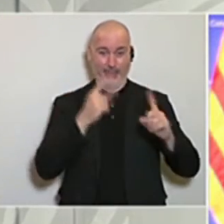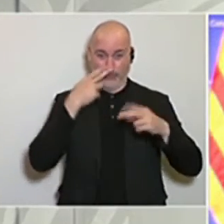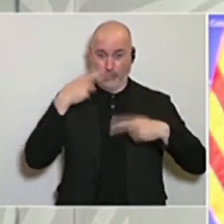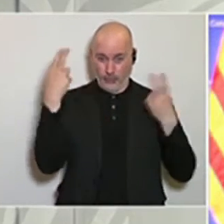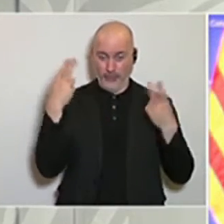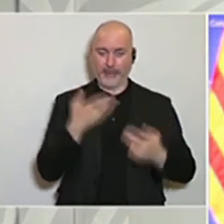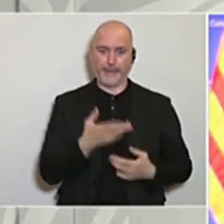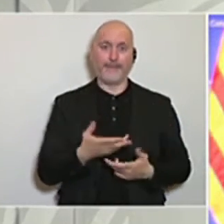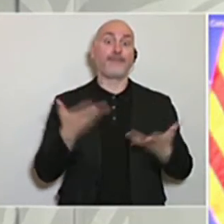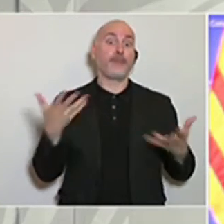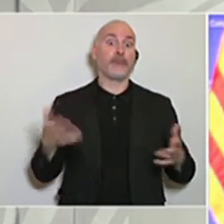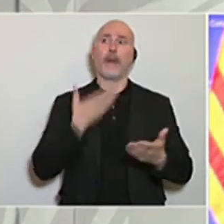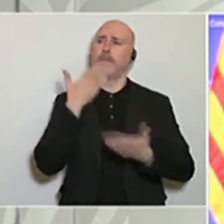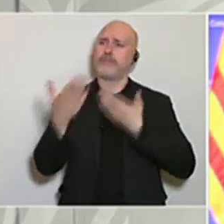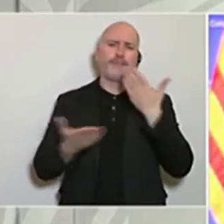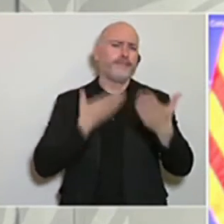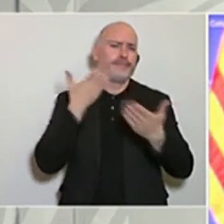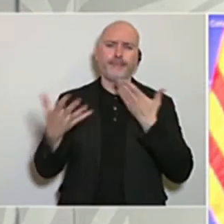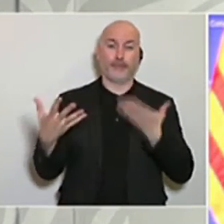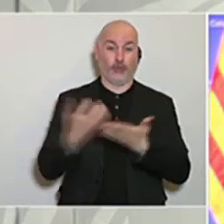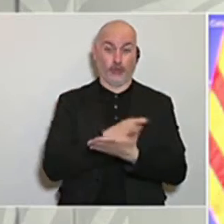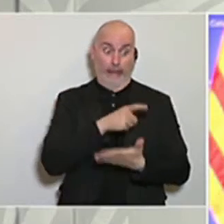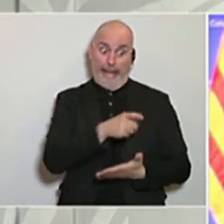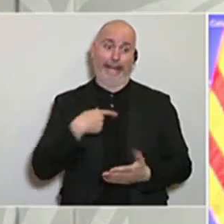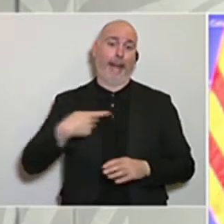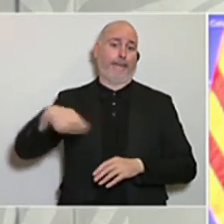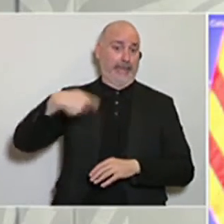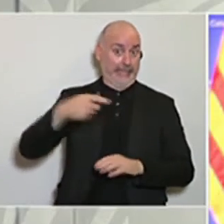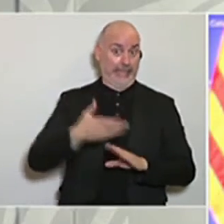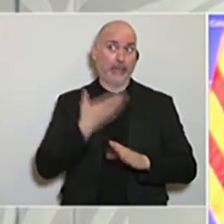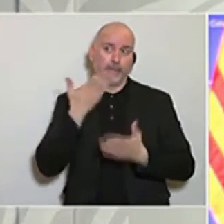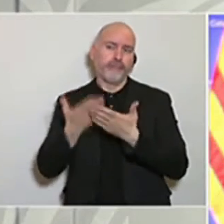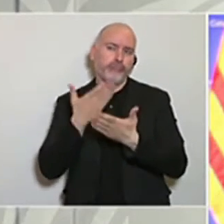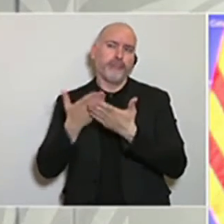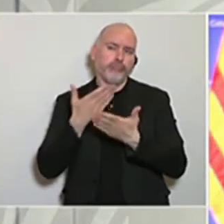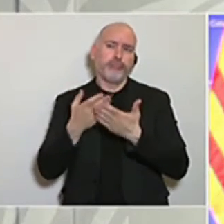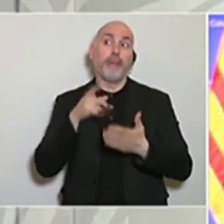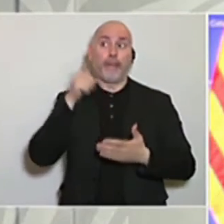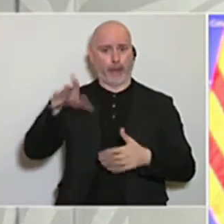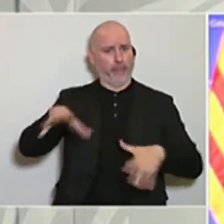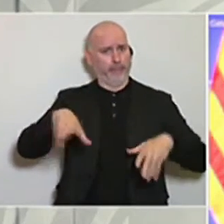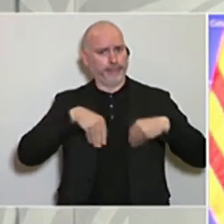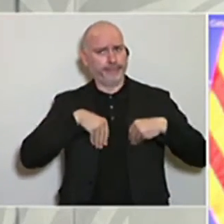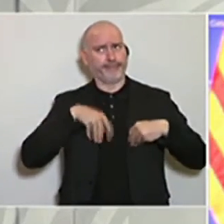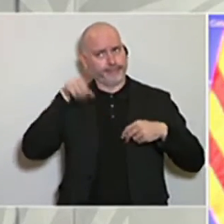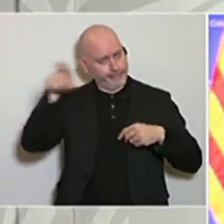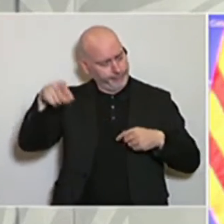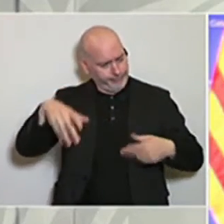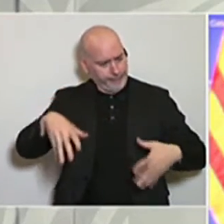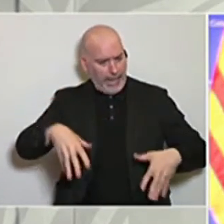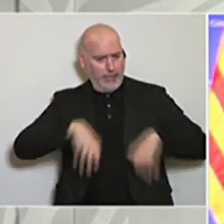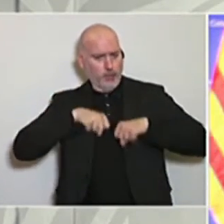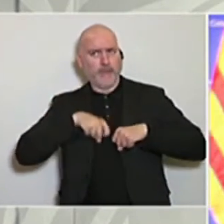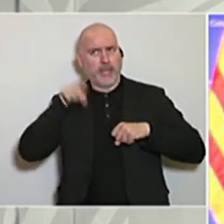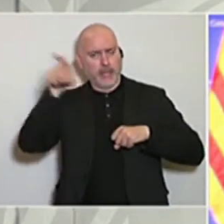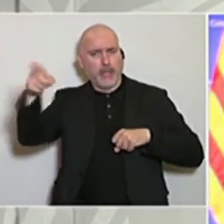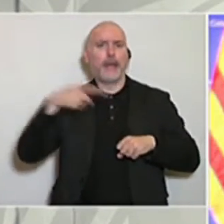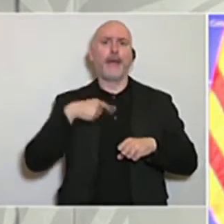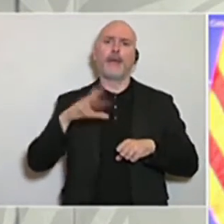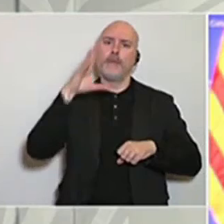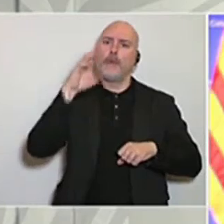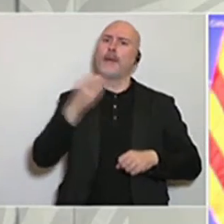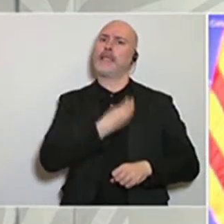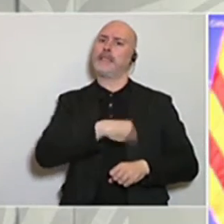totes aquestes peticions i de totes aquestes solucions que estem demanant que abordi l'Estat espanyol, que acompanyi en les